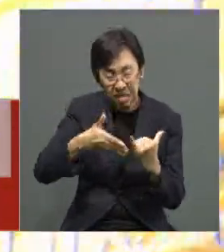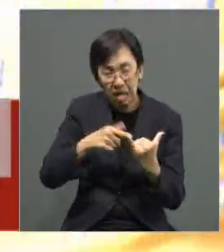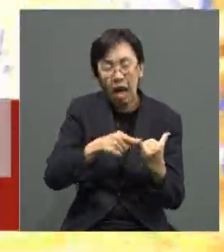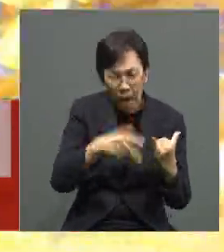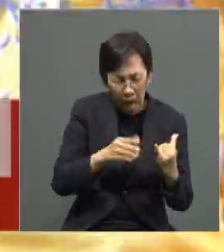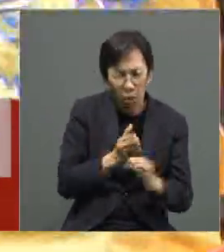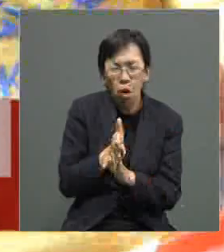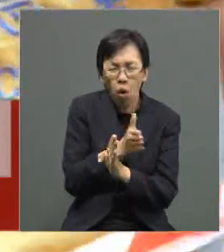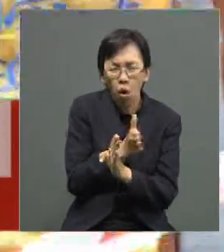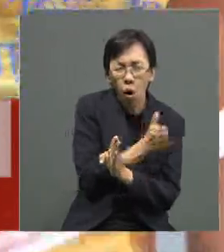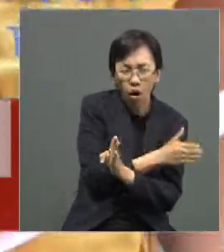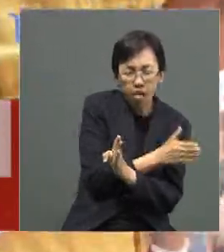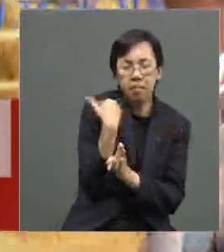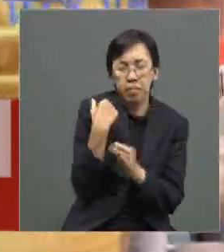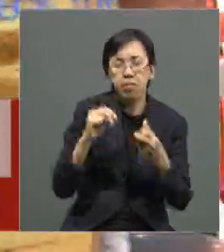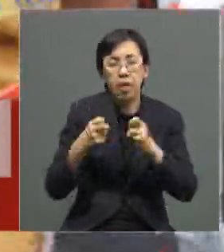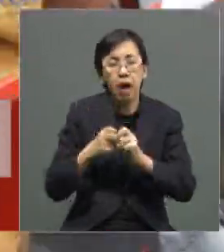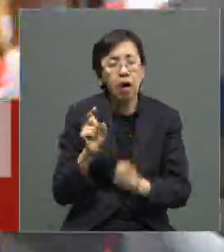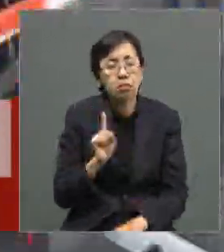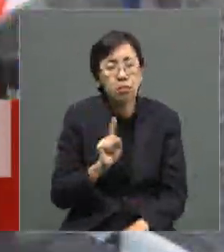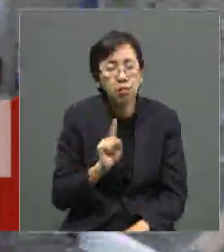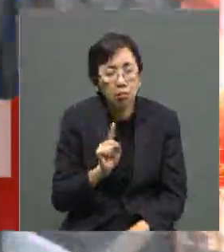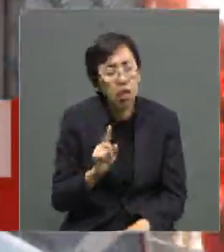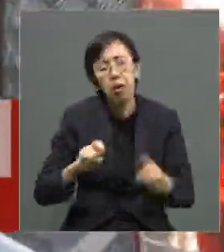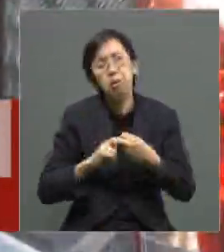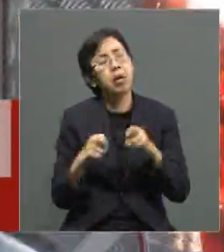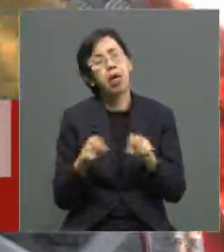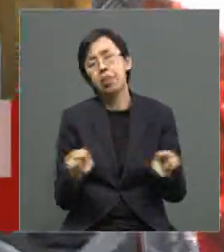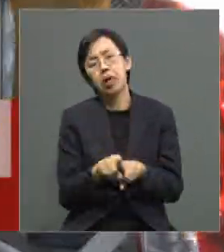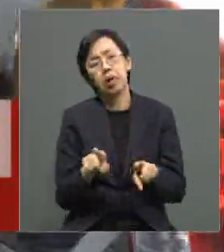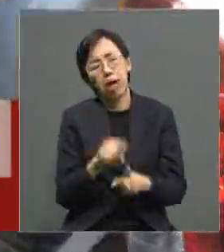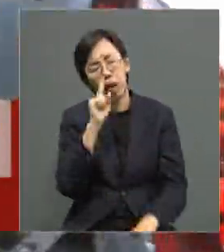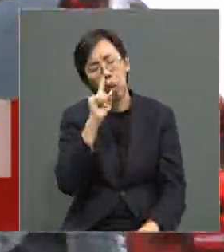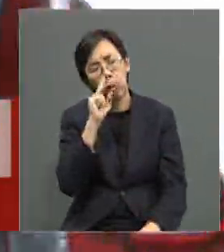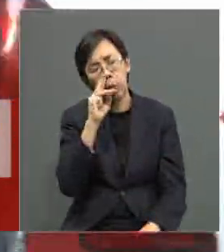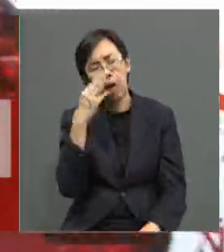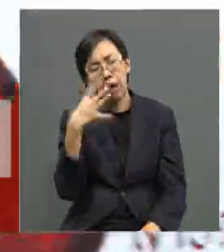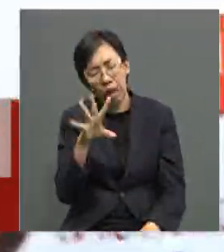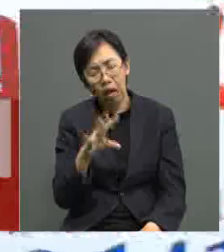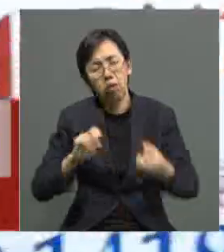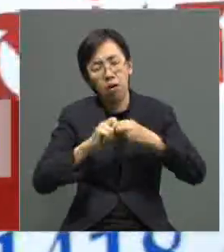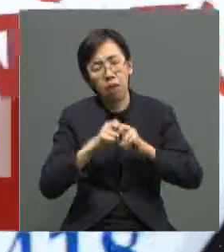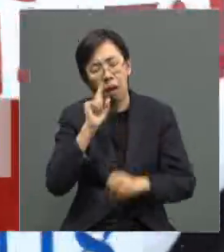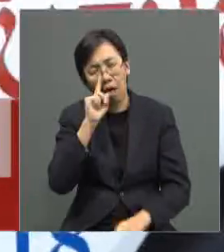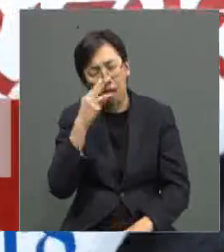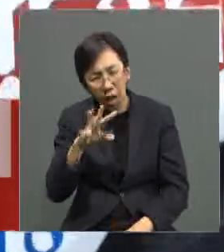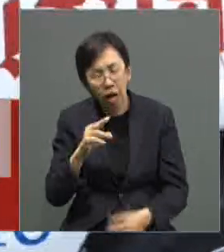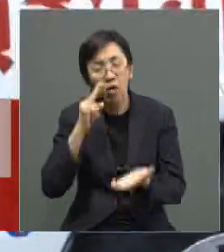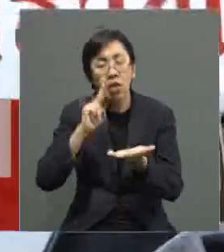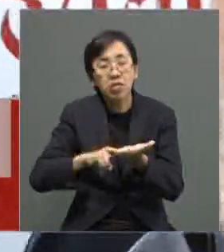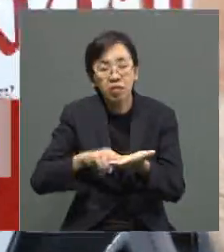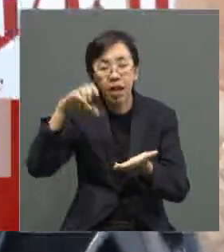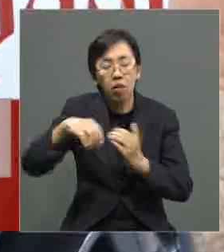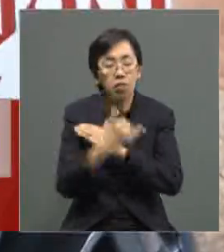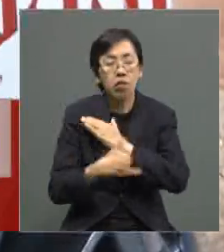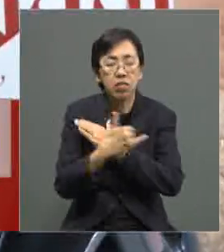คะที่ผ่านมาเนี่ยบอกว่าเคยเกิดปัญหาลักษณะเดียวกันนี้เนี่ยหลายครั้งแล้วนะคะและหลายครั้งก็ได้รับหนังสือจากองค์กรในต่างประเ